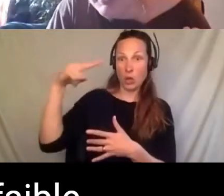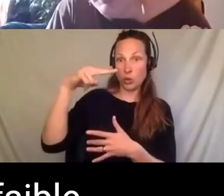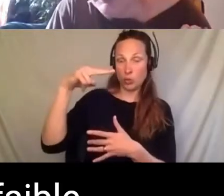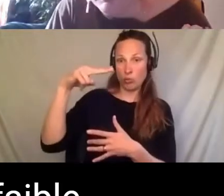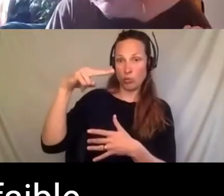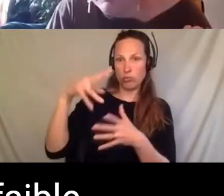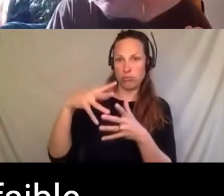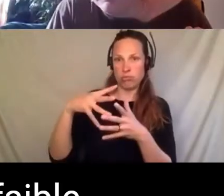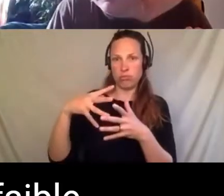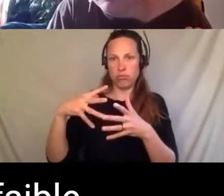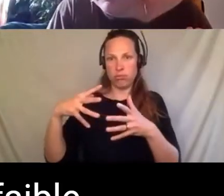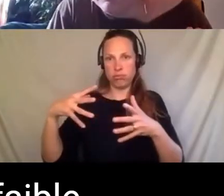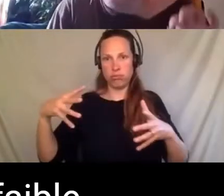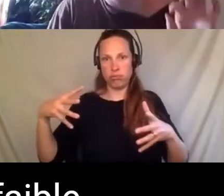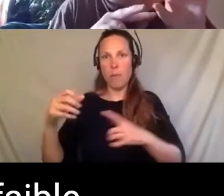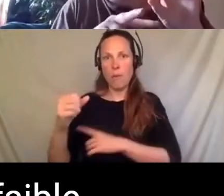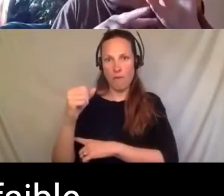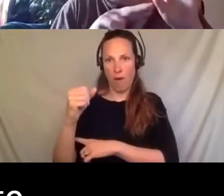dessus,